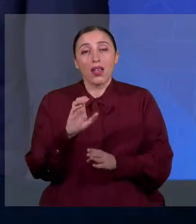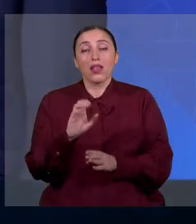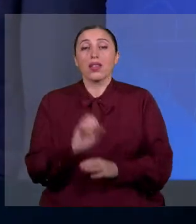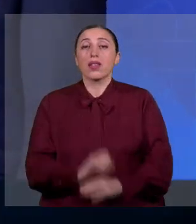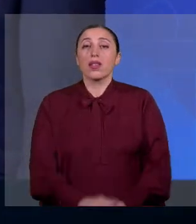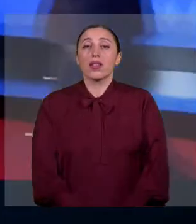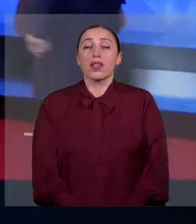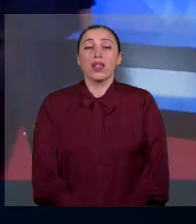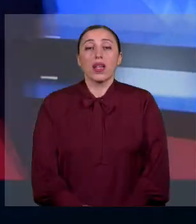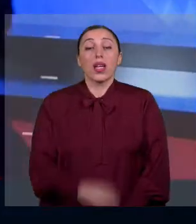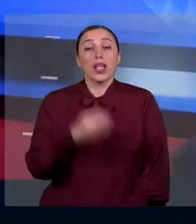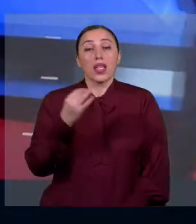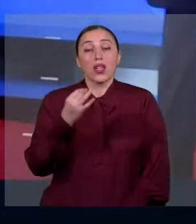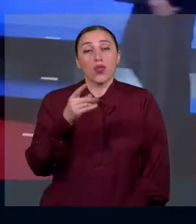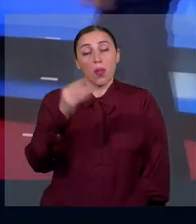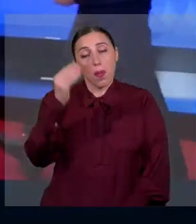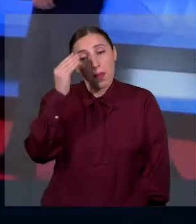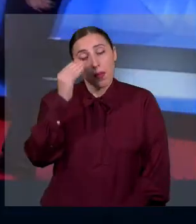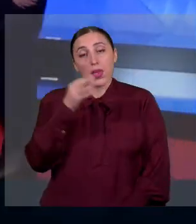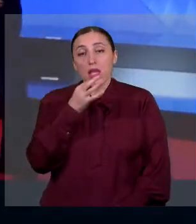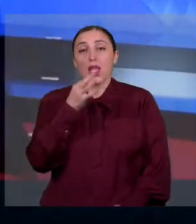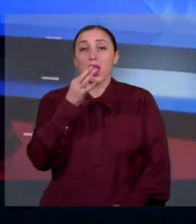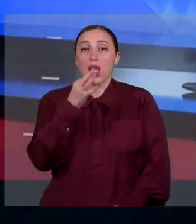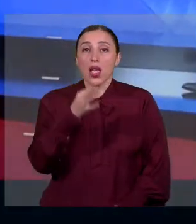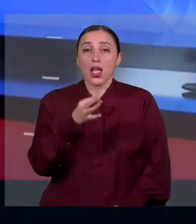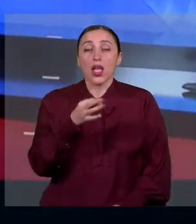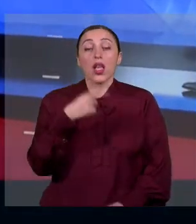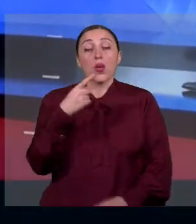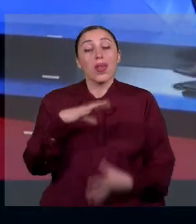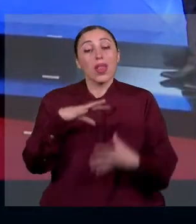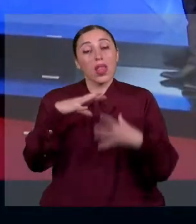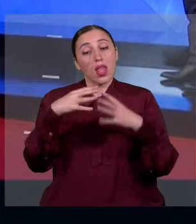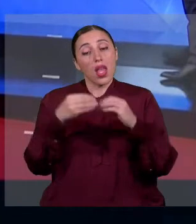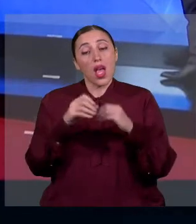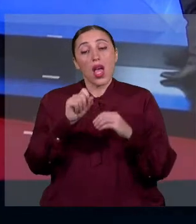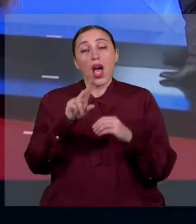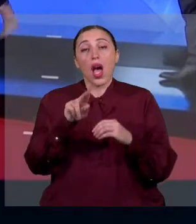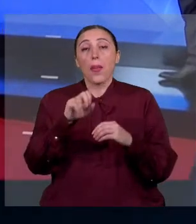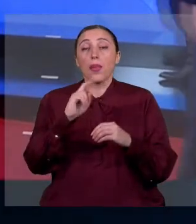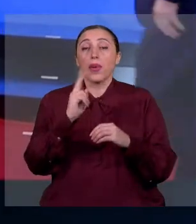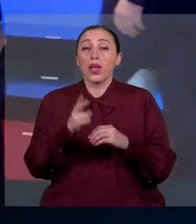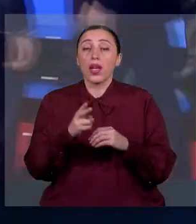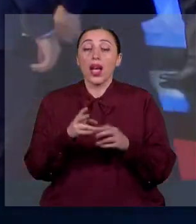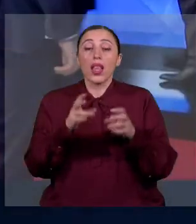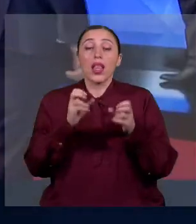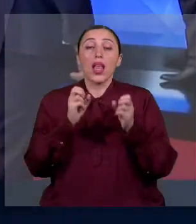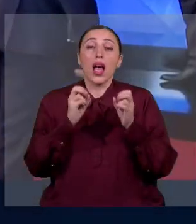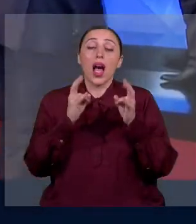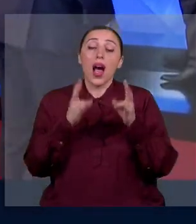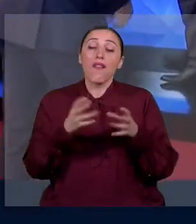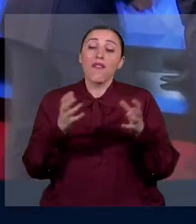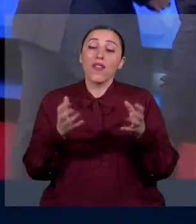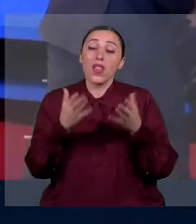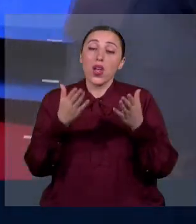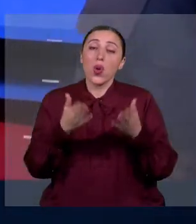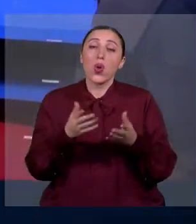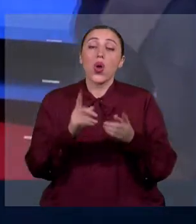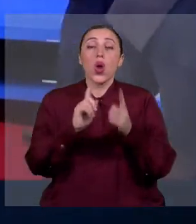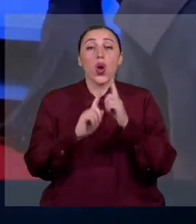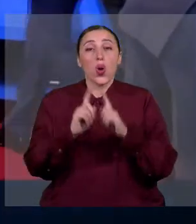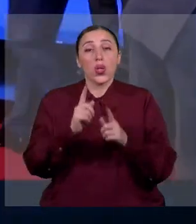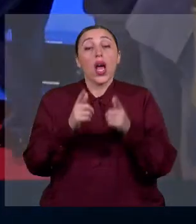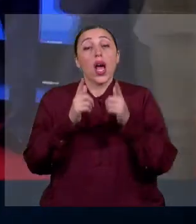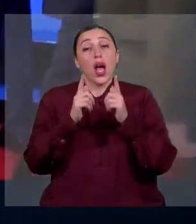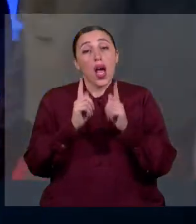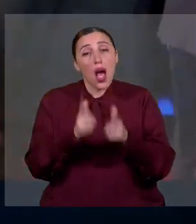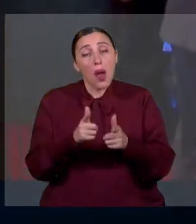ուշագրավ մի միտք հայտնեց, ասաց, որ ընդհանուր առմամբ ՀԱՊԿ-ի անվտանգության խորհուրդը համաձայնել է Հայաստանին